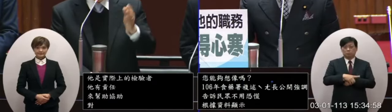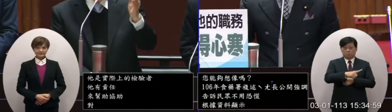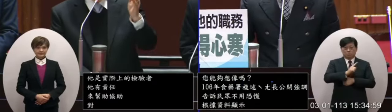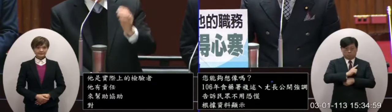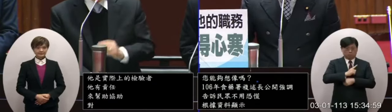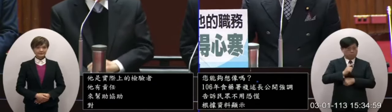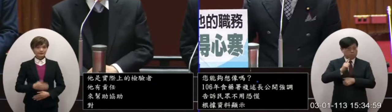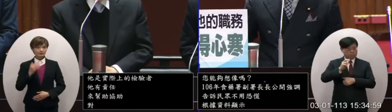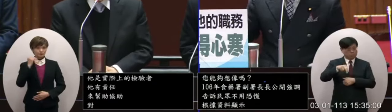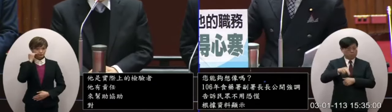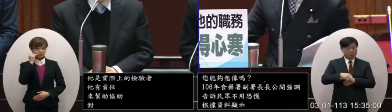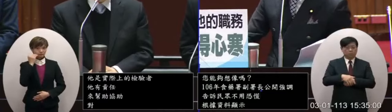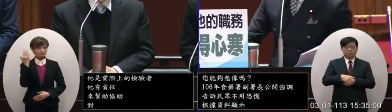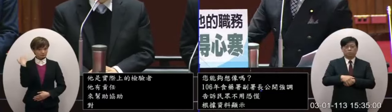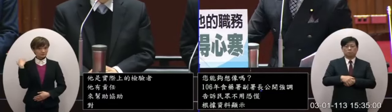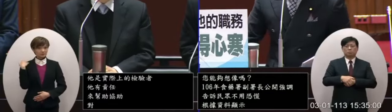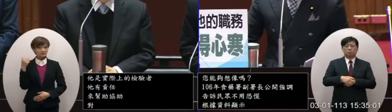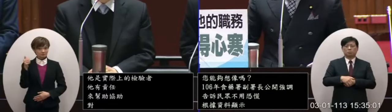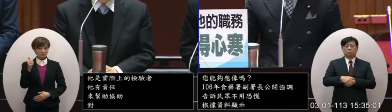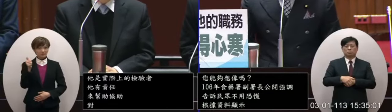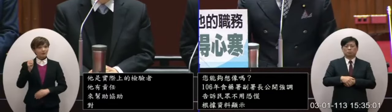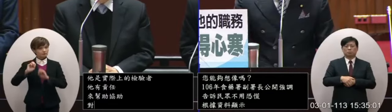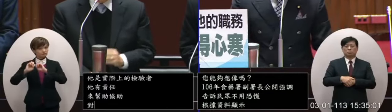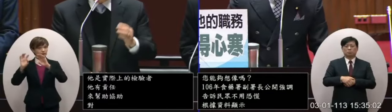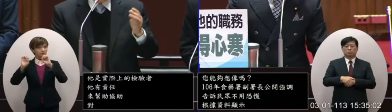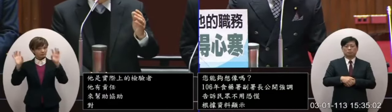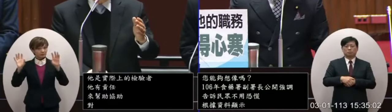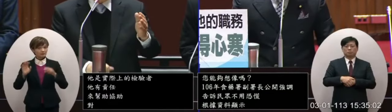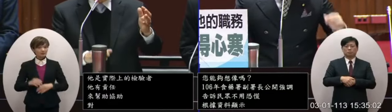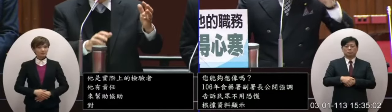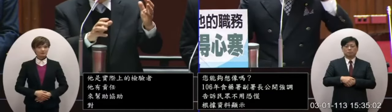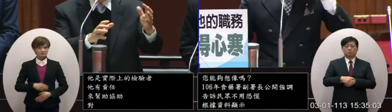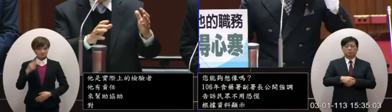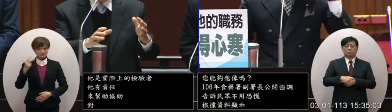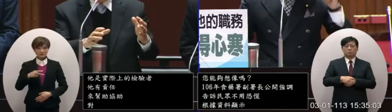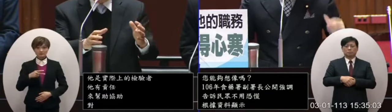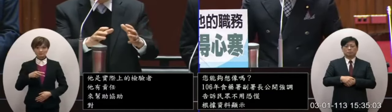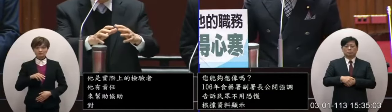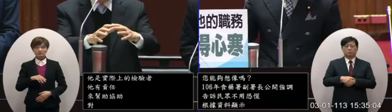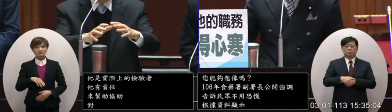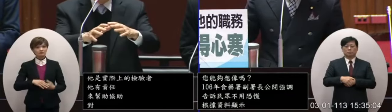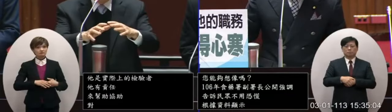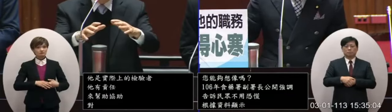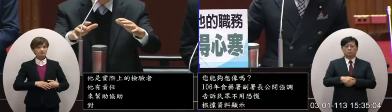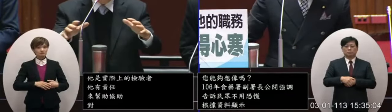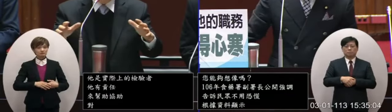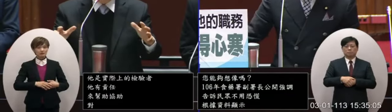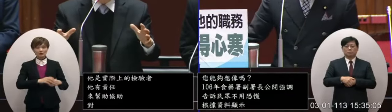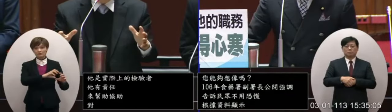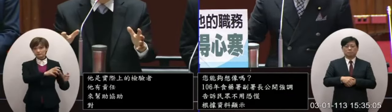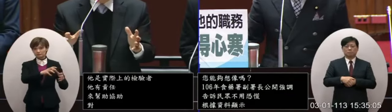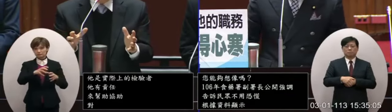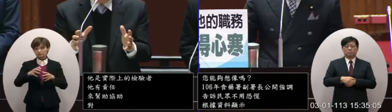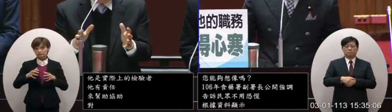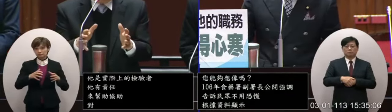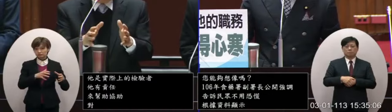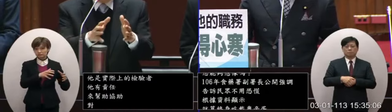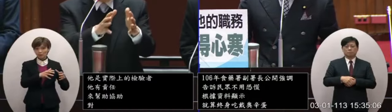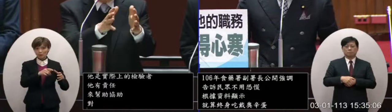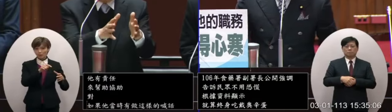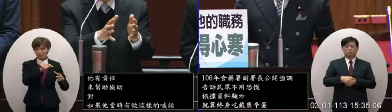您可以接受吗？ 如果他当时有做这样的一个喊话，而且他也参考了 Codex 就是这个世界上的这一